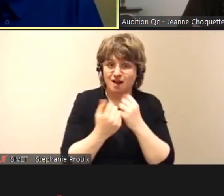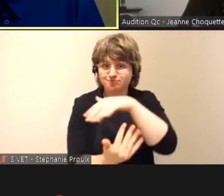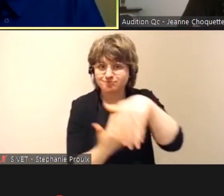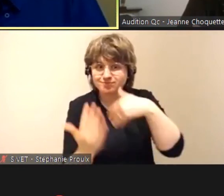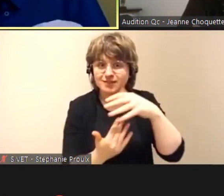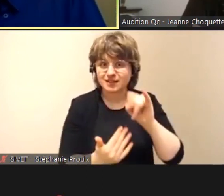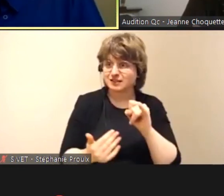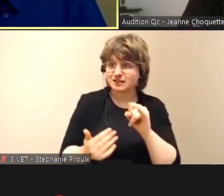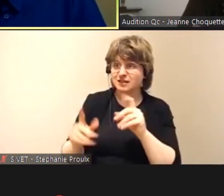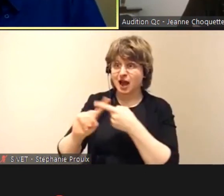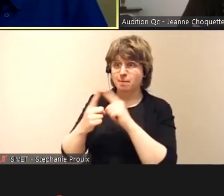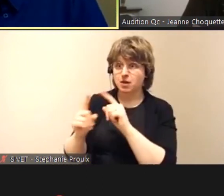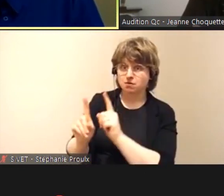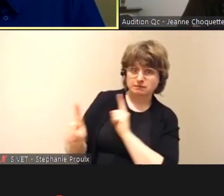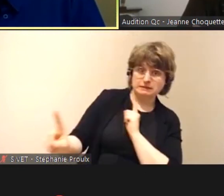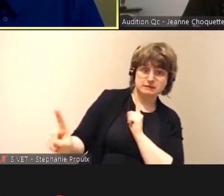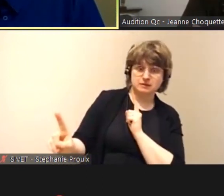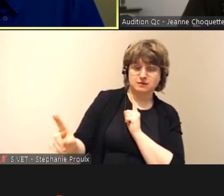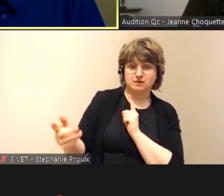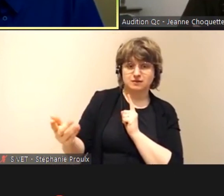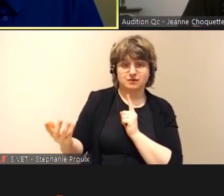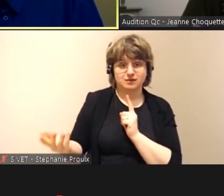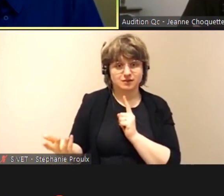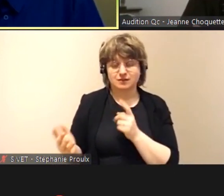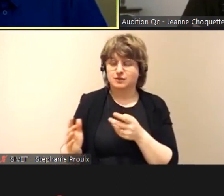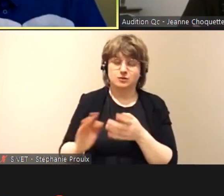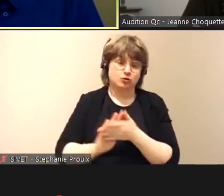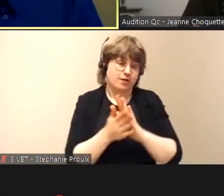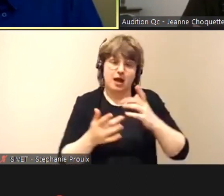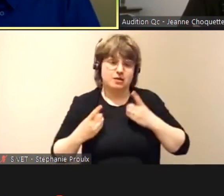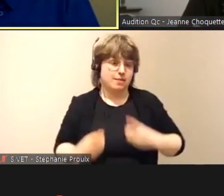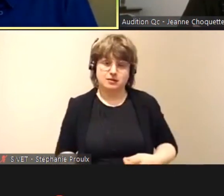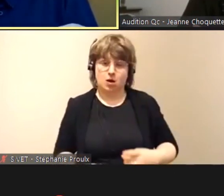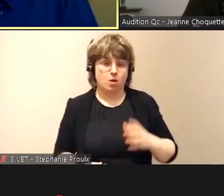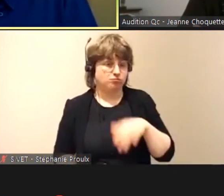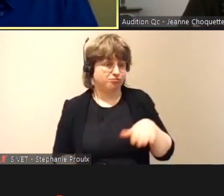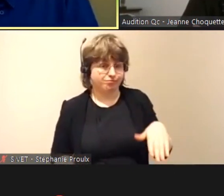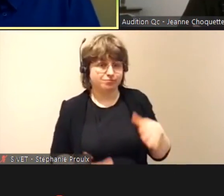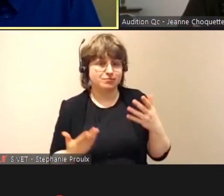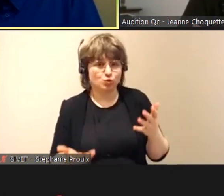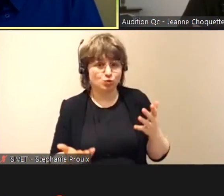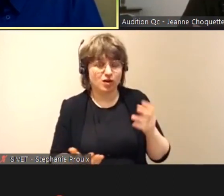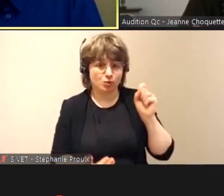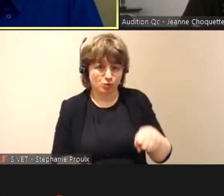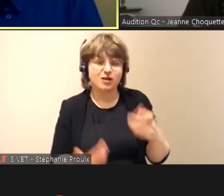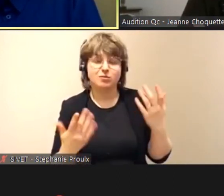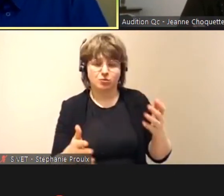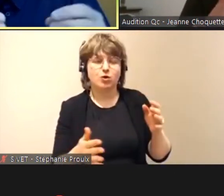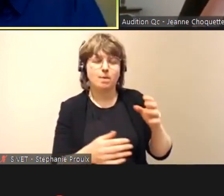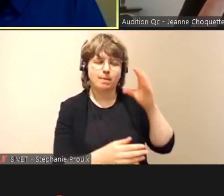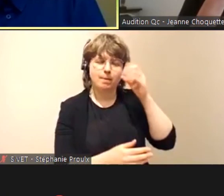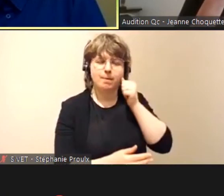autres personnes, c'est évident que ça va nous mettre dans un état plus dépressif. Et il y a des gens qui, dans ces états-là, comme vous l'avez mentionné,